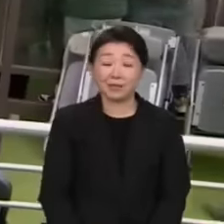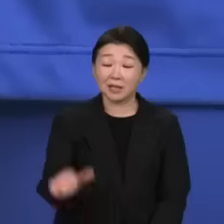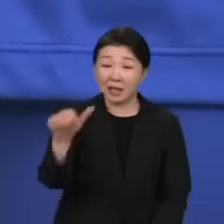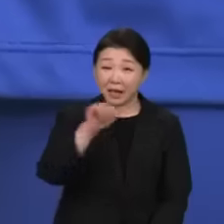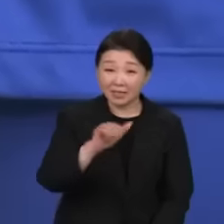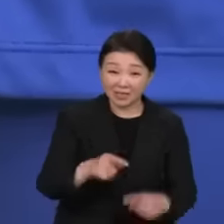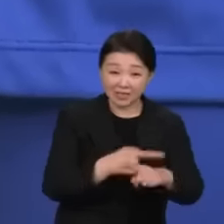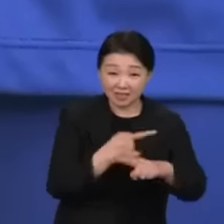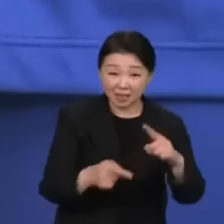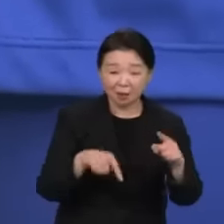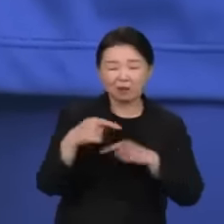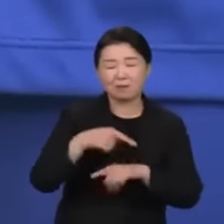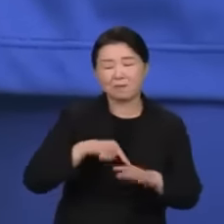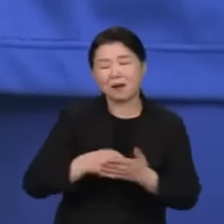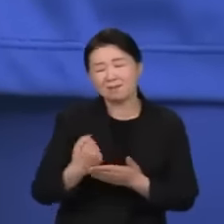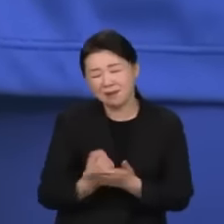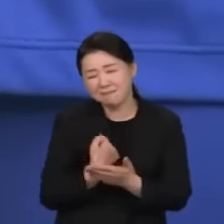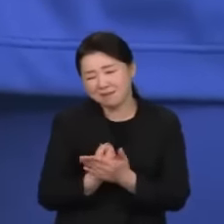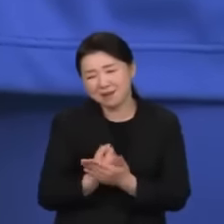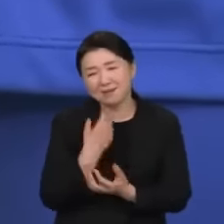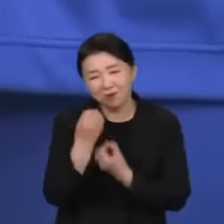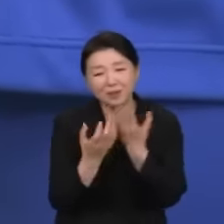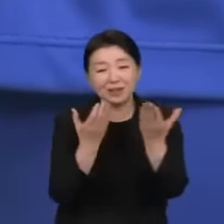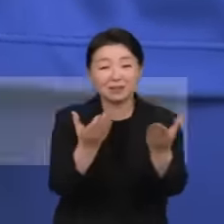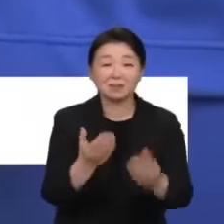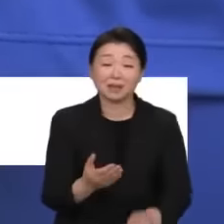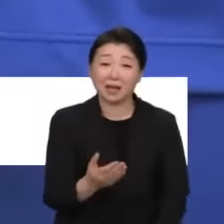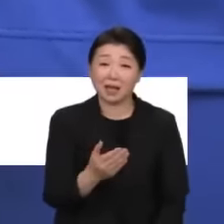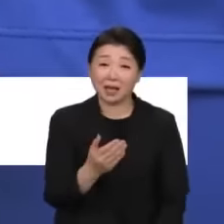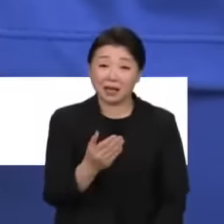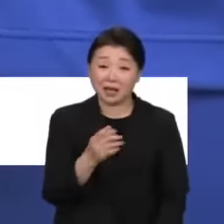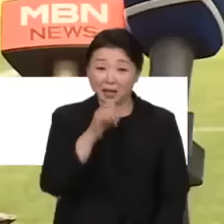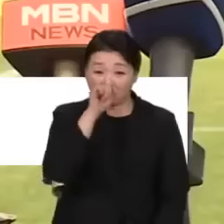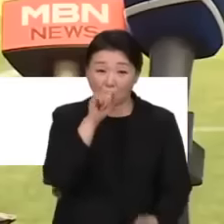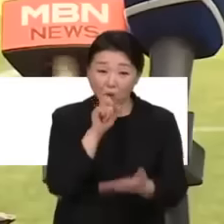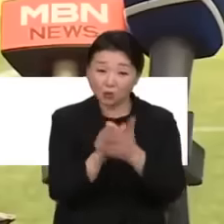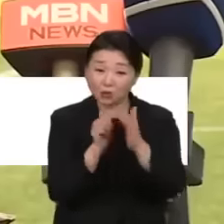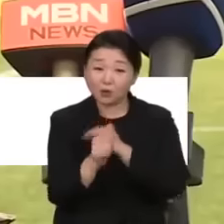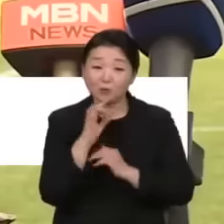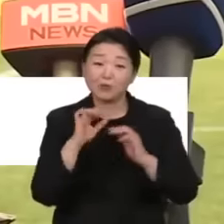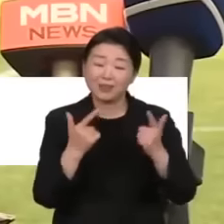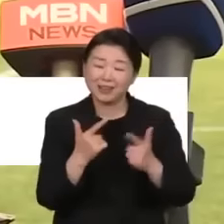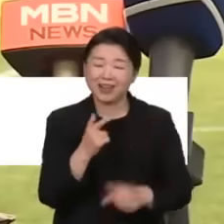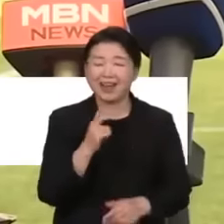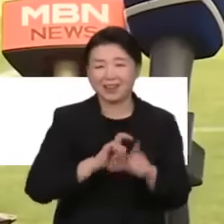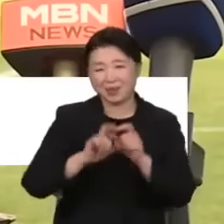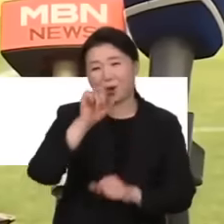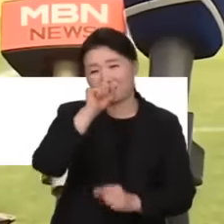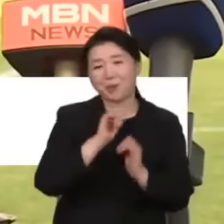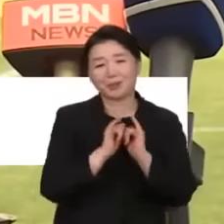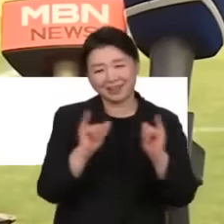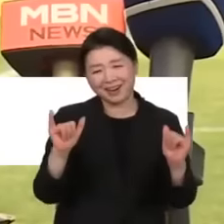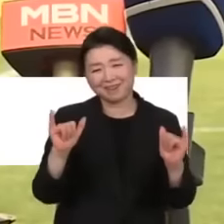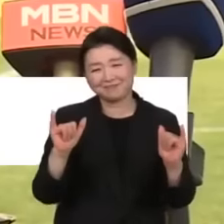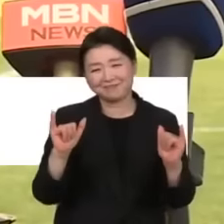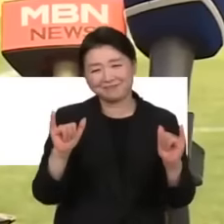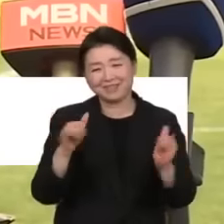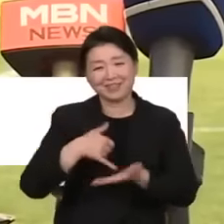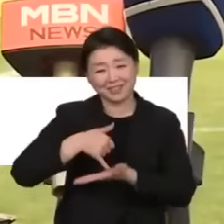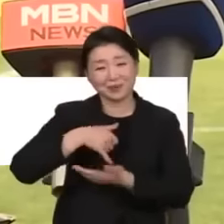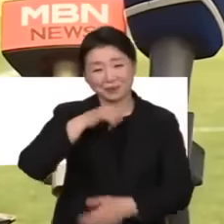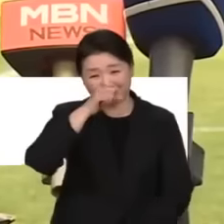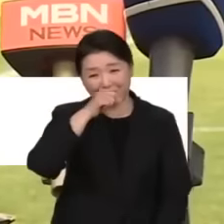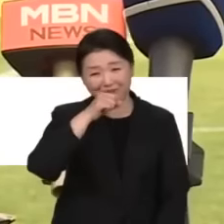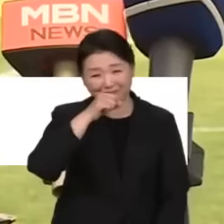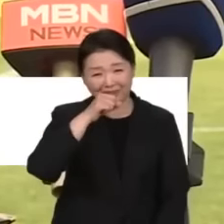겪었던 마음고생도 털어놨습니다. 좋은 축구선수뿐만이 아니라 더 좋은 사람 그리고